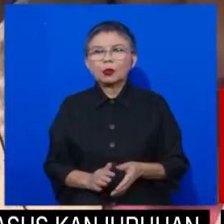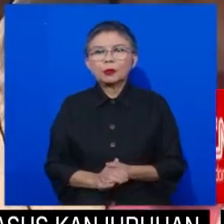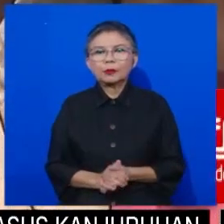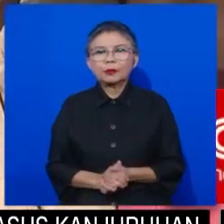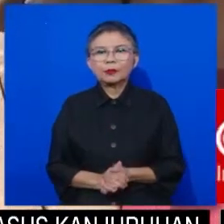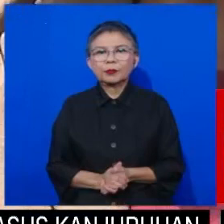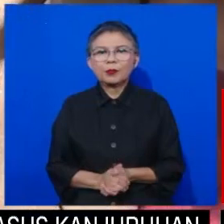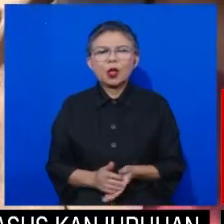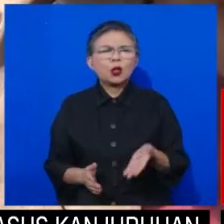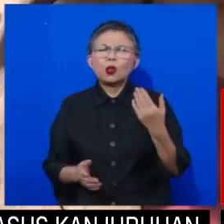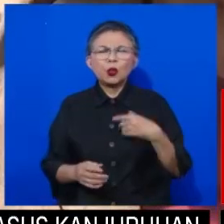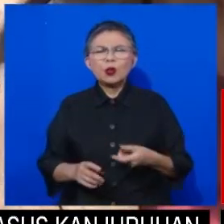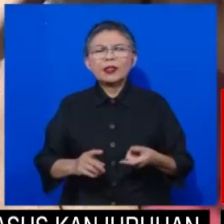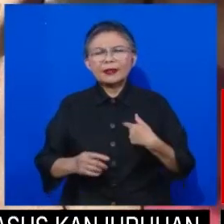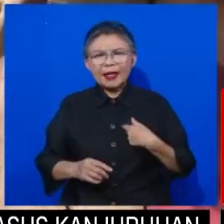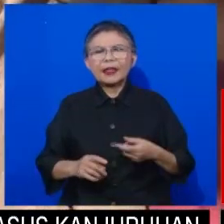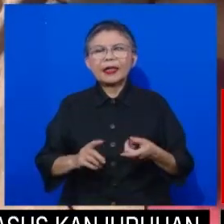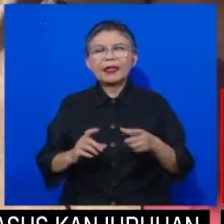kayak temenan biasa, nggak ada yang kayak